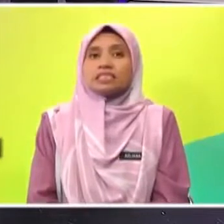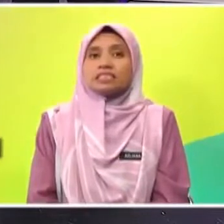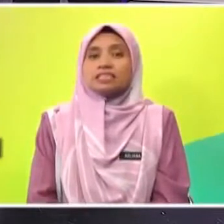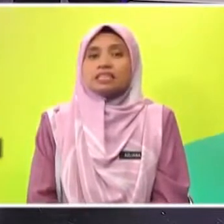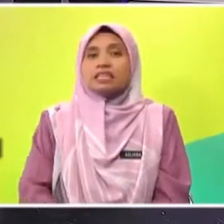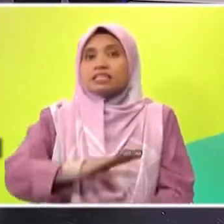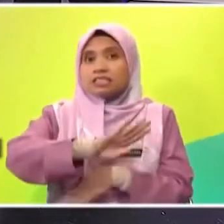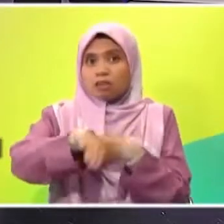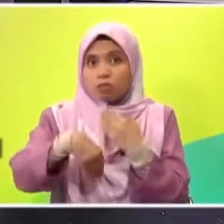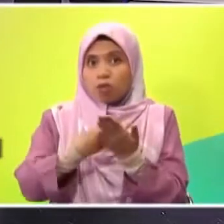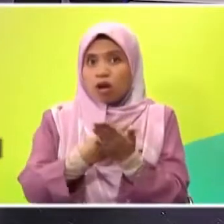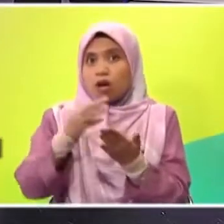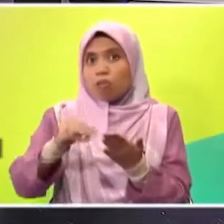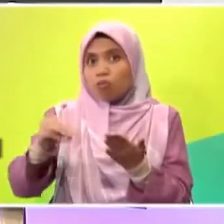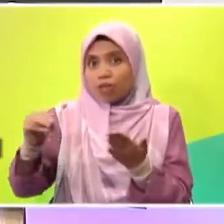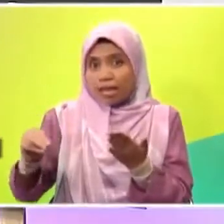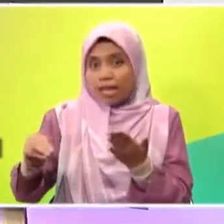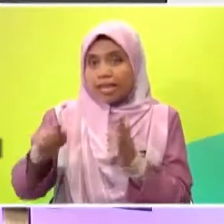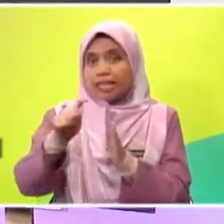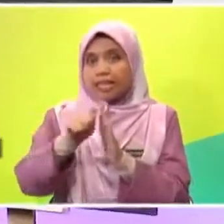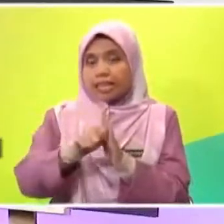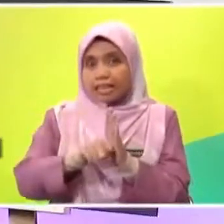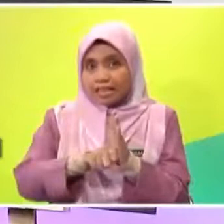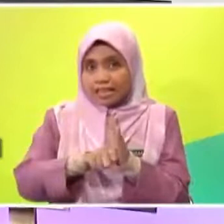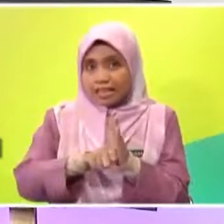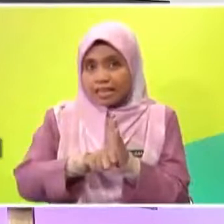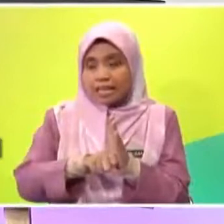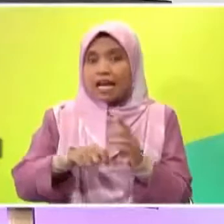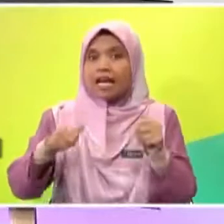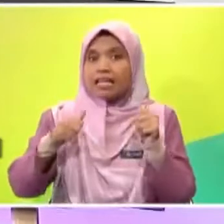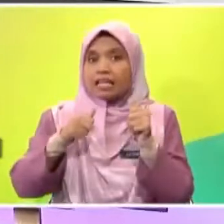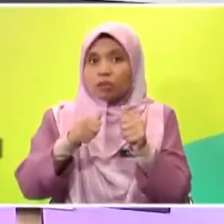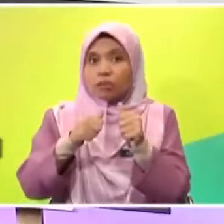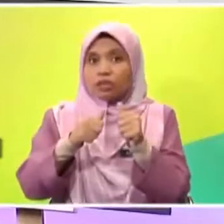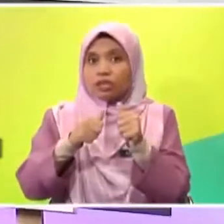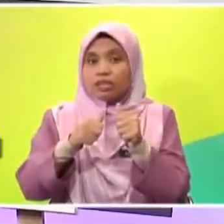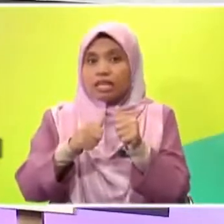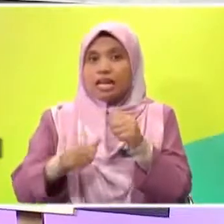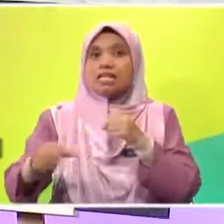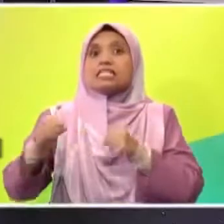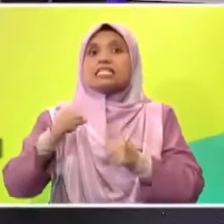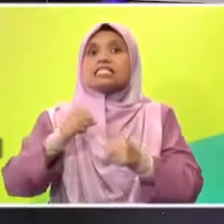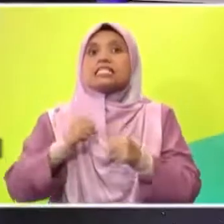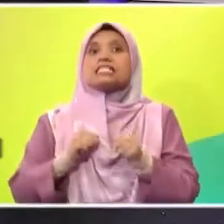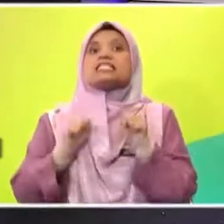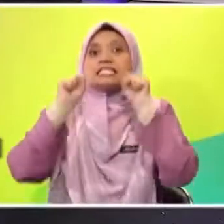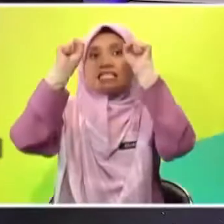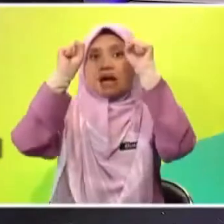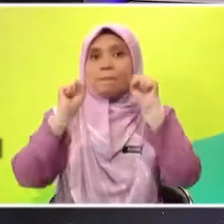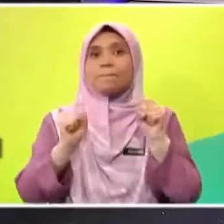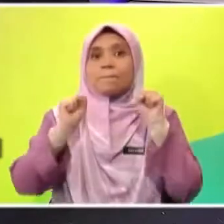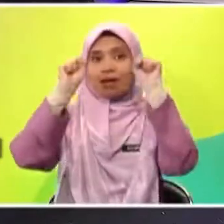semua murid terlibat acara senamrobik wahita